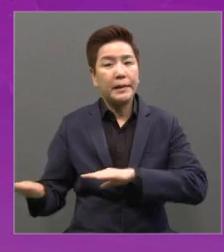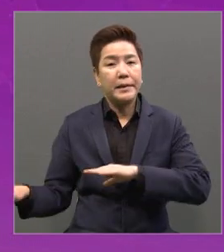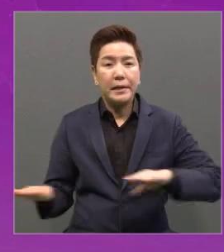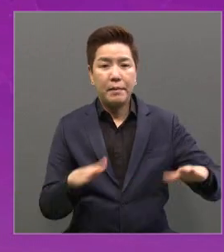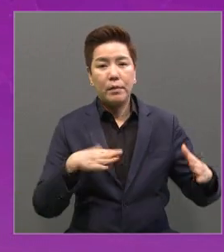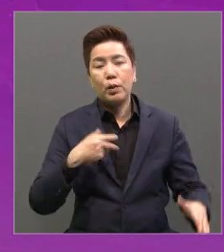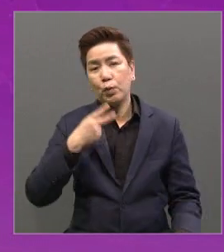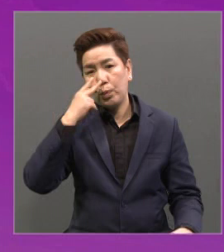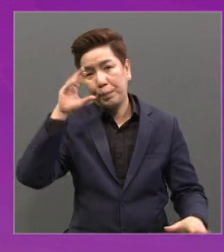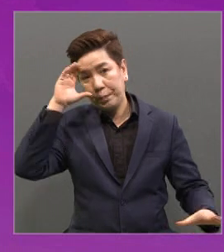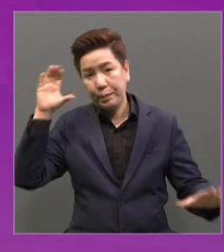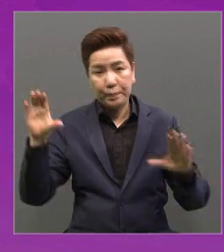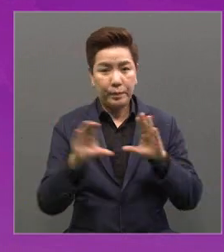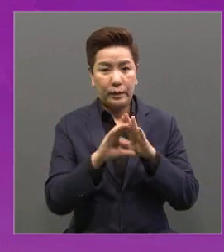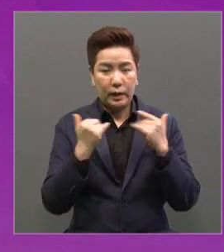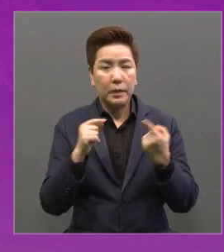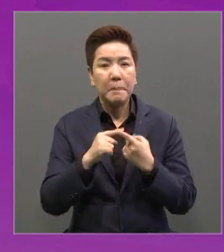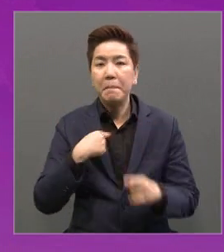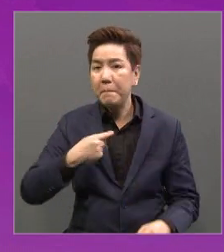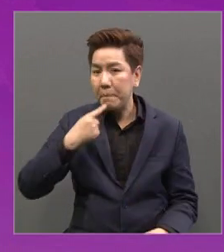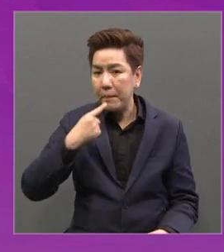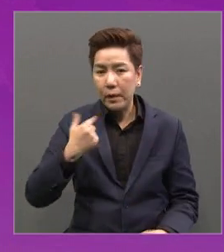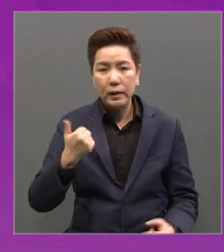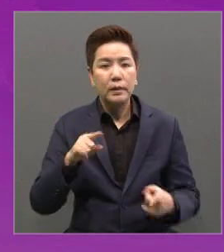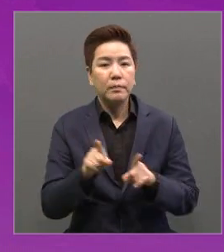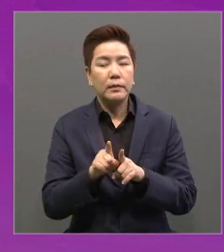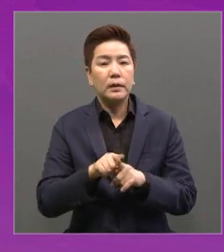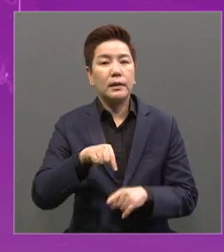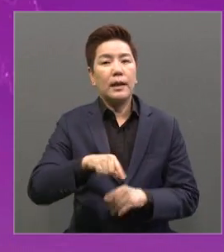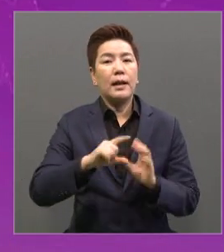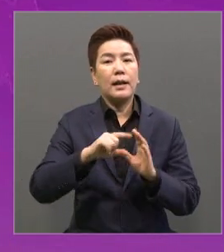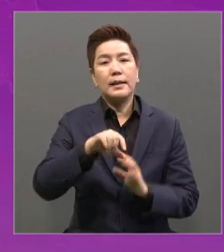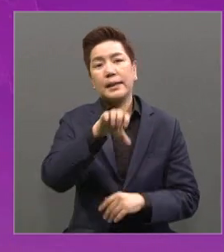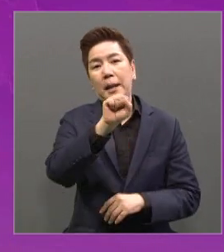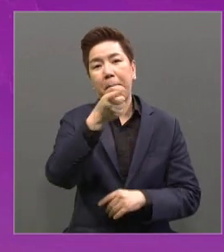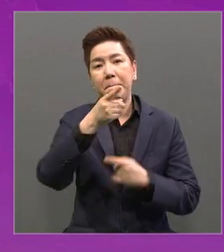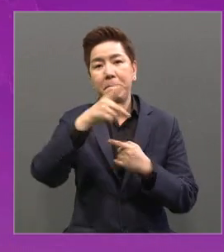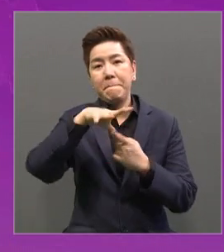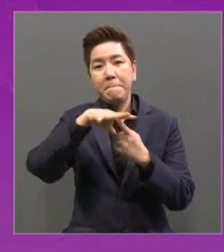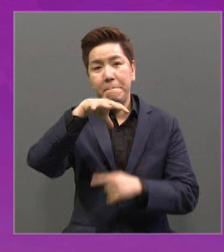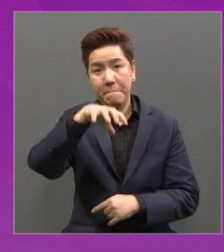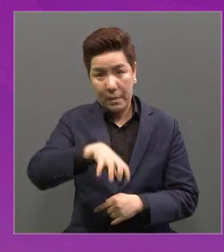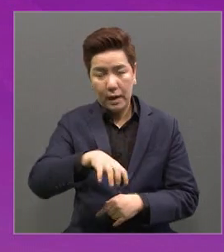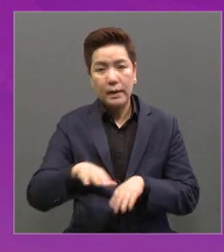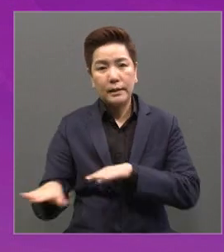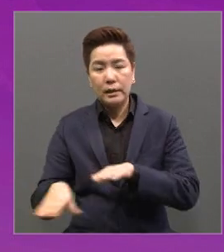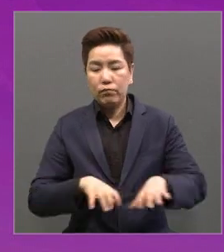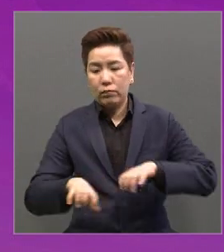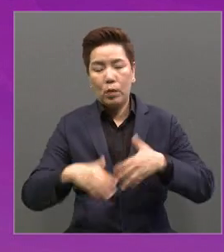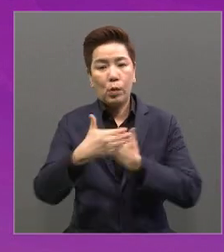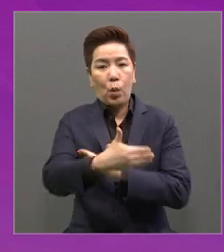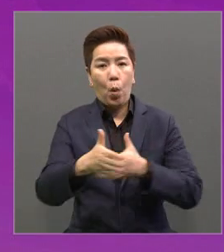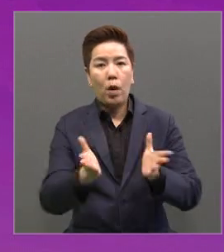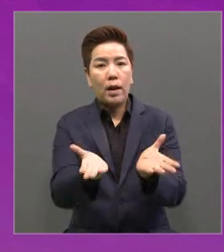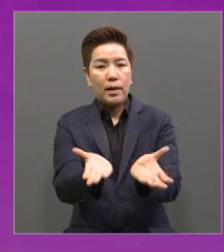ขึ้นภาพมาเป็นภาพที่อย่างที่บอกไปว่าที่สำนักงานเลขาธิการสหรัฐฯตอนนี้จัดเตรียมสถานที่